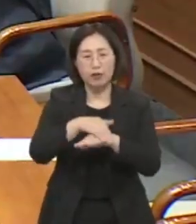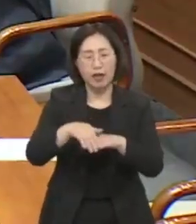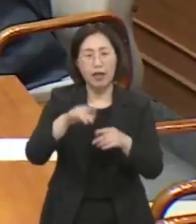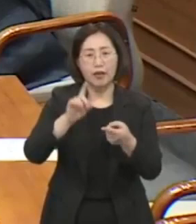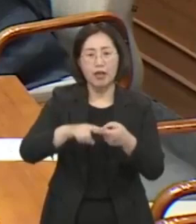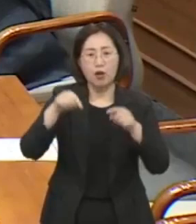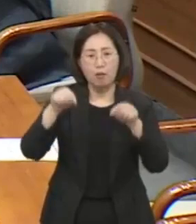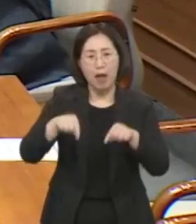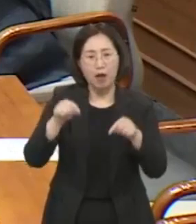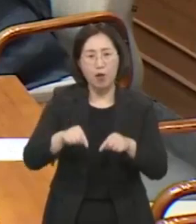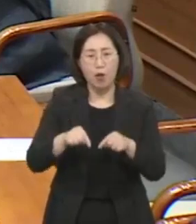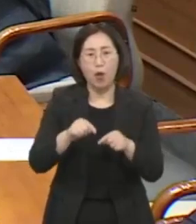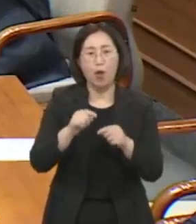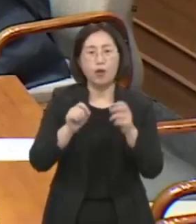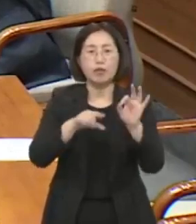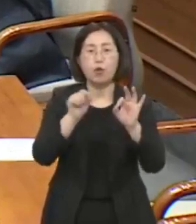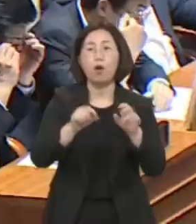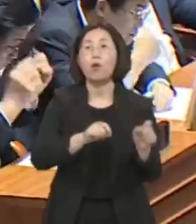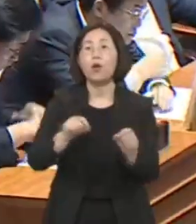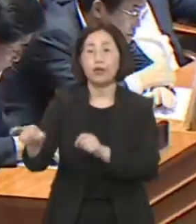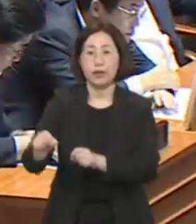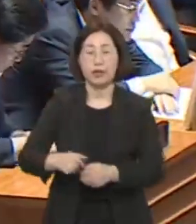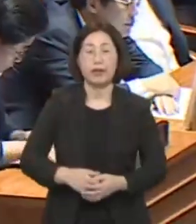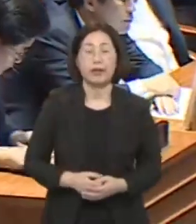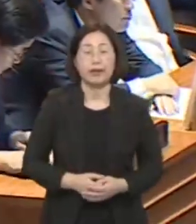논의도 다음 달로 미뤄지게 됐습니다